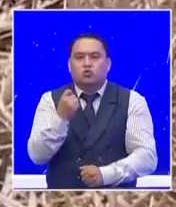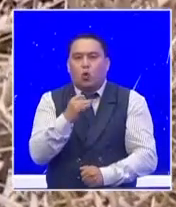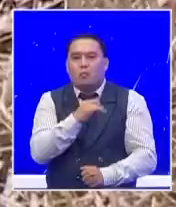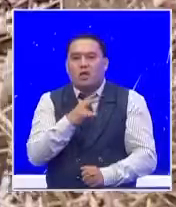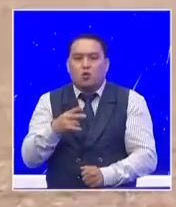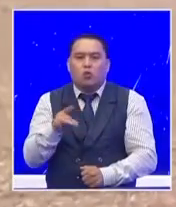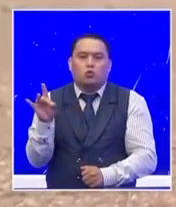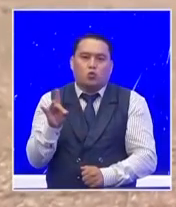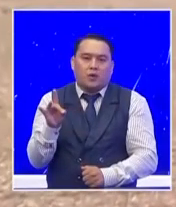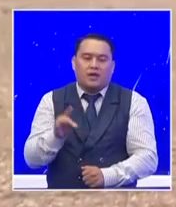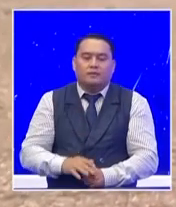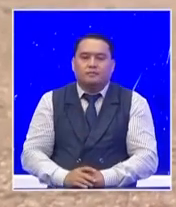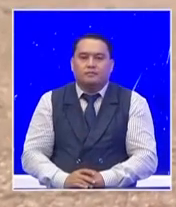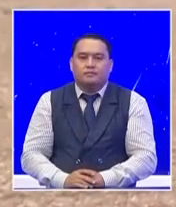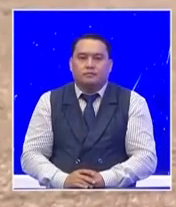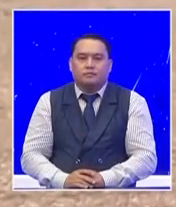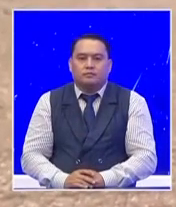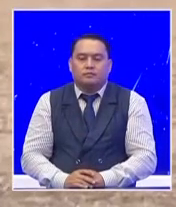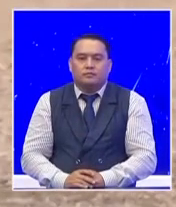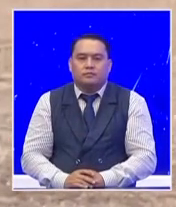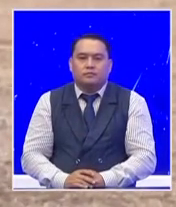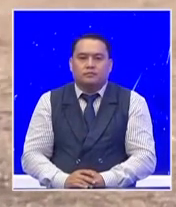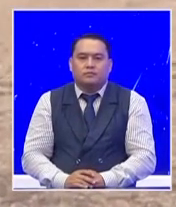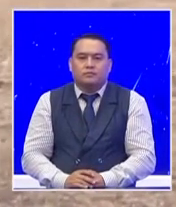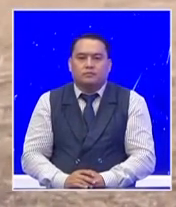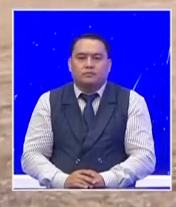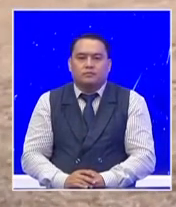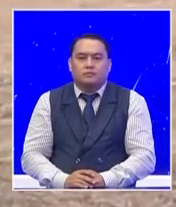и суховей составила 1 миллиард 100 миллионов рублей.